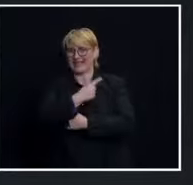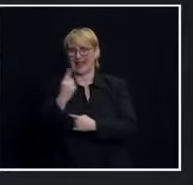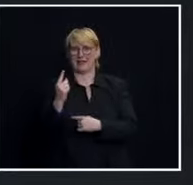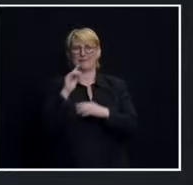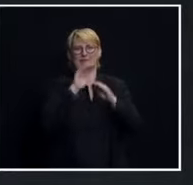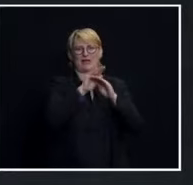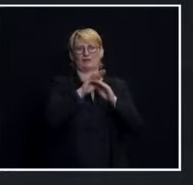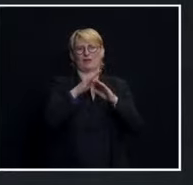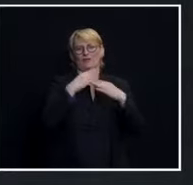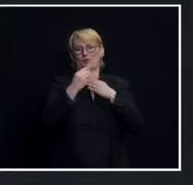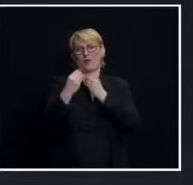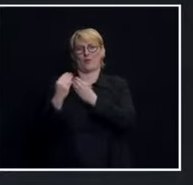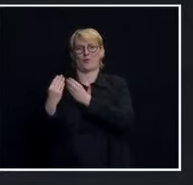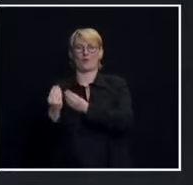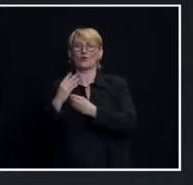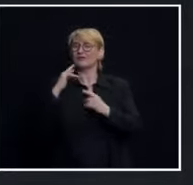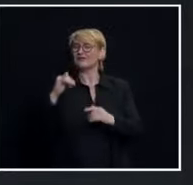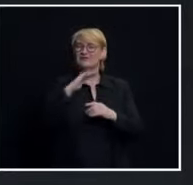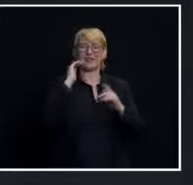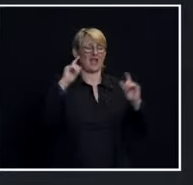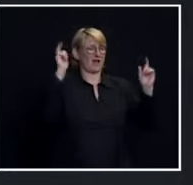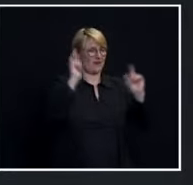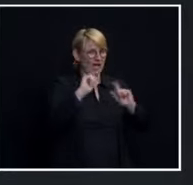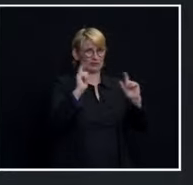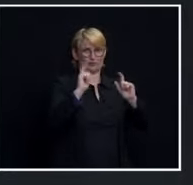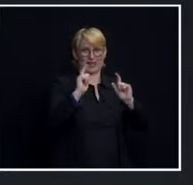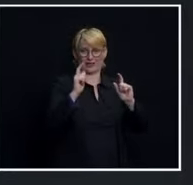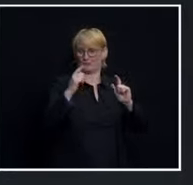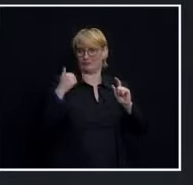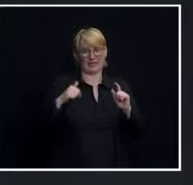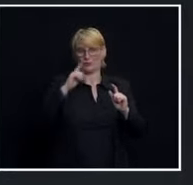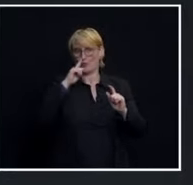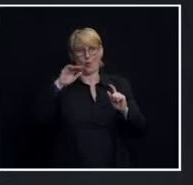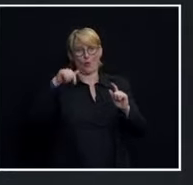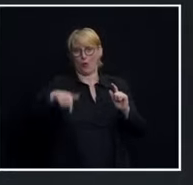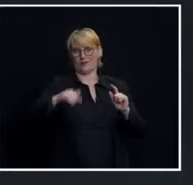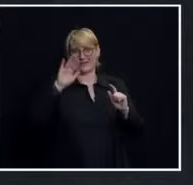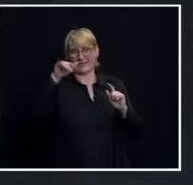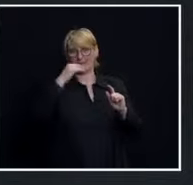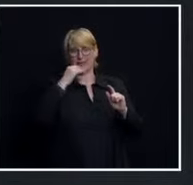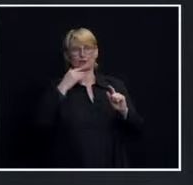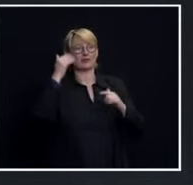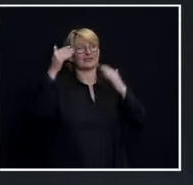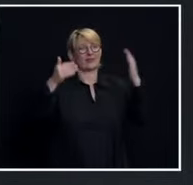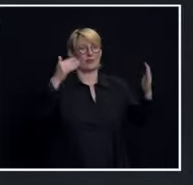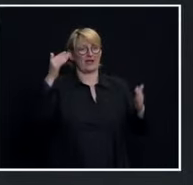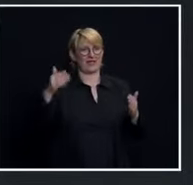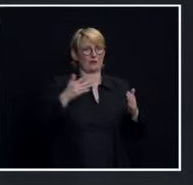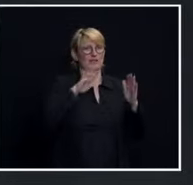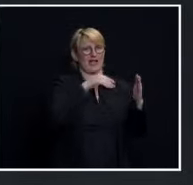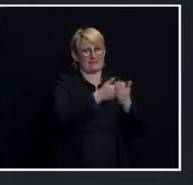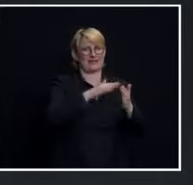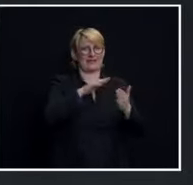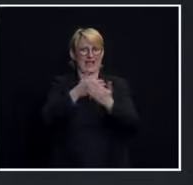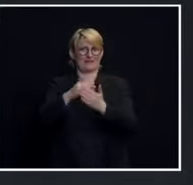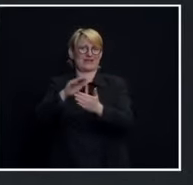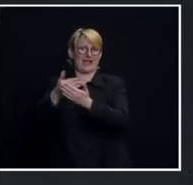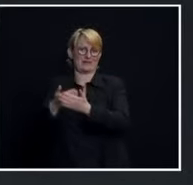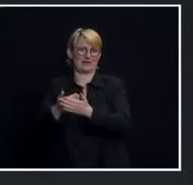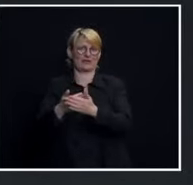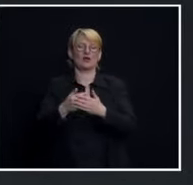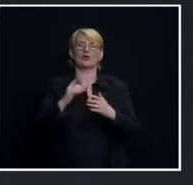haben und zahlreiche Veranstaltungen jenseits dieses Nachmittags anbieten. Und schließlich